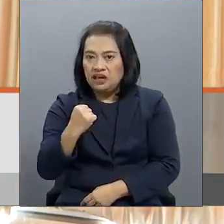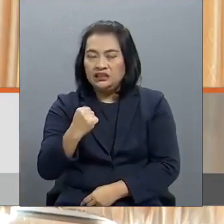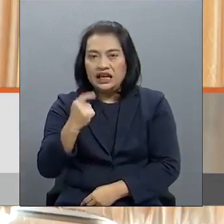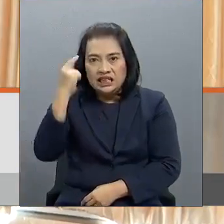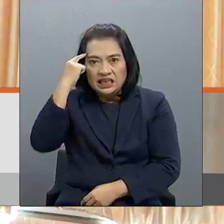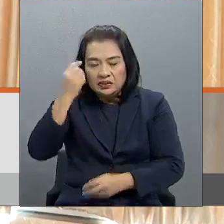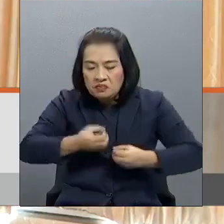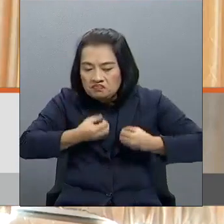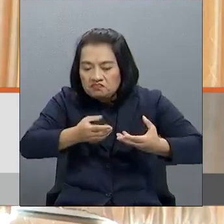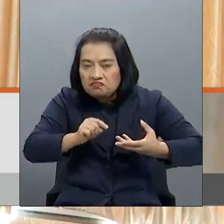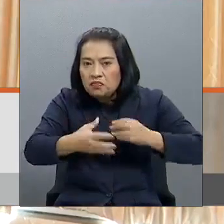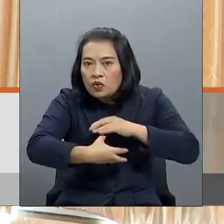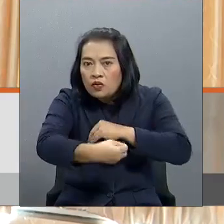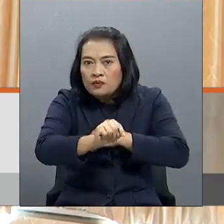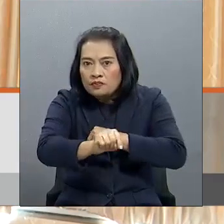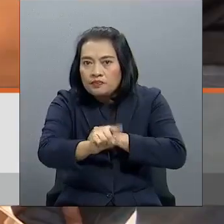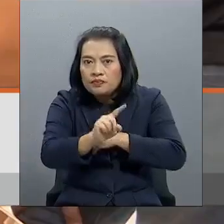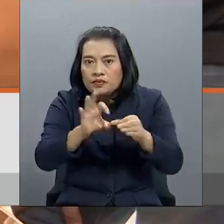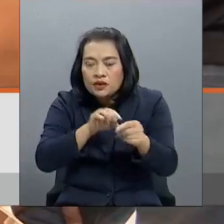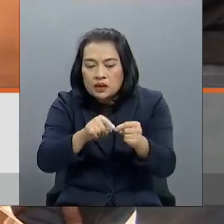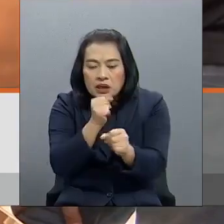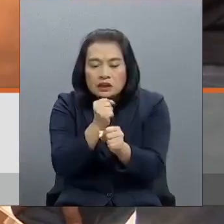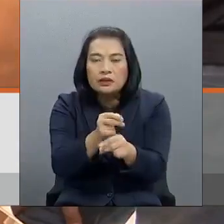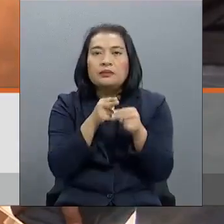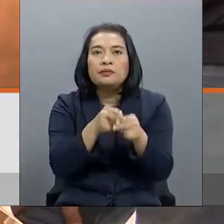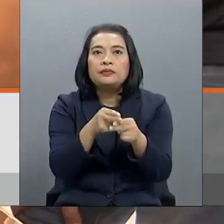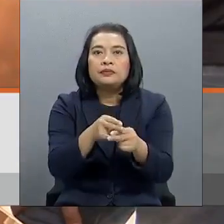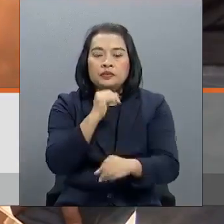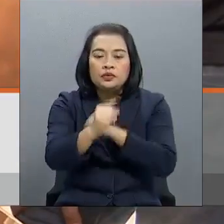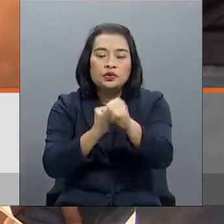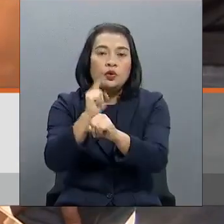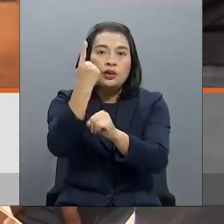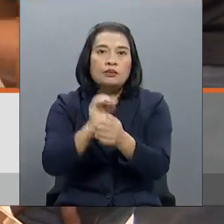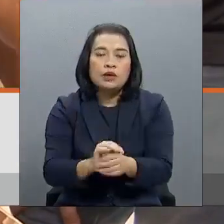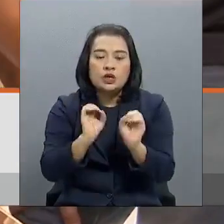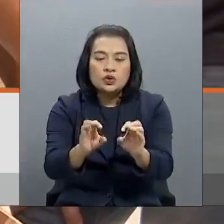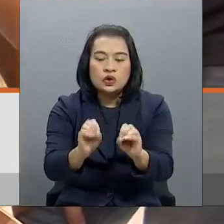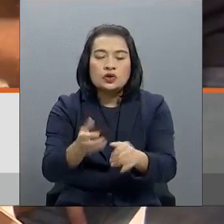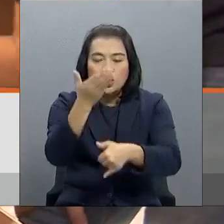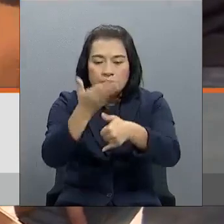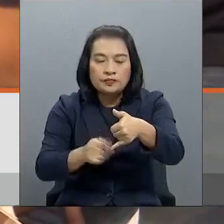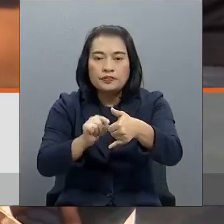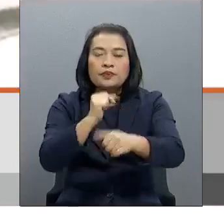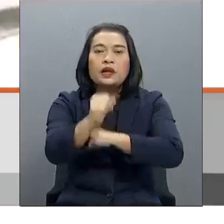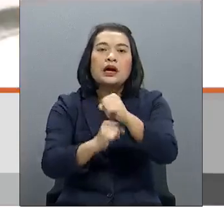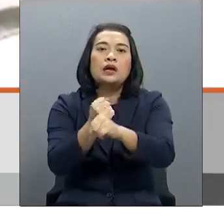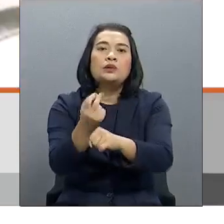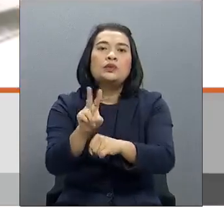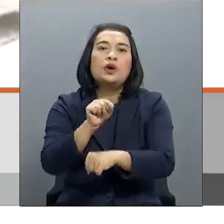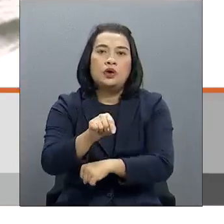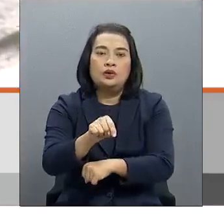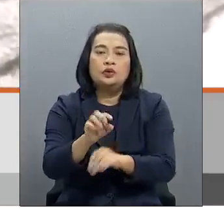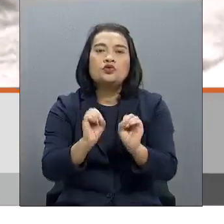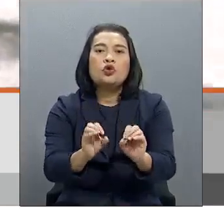วิชาจากที่เคยปล่อยให้ซึมซับเองช่วงปีใหม่นี้จึงเริ่มสอนน้องนิวเยียร์วัย12ปีถึงโครงสร้